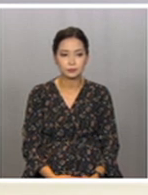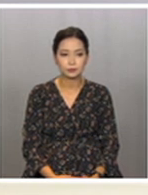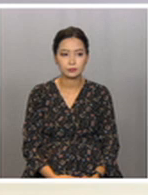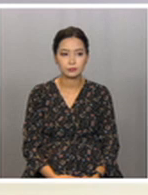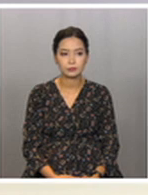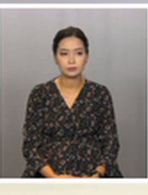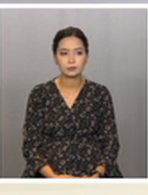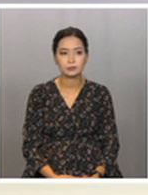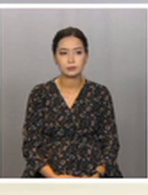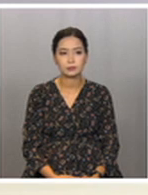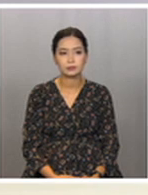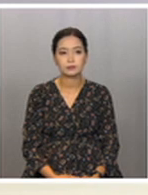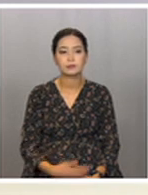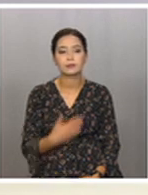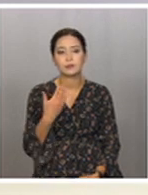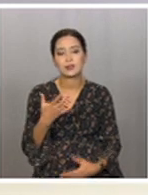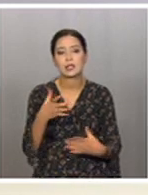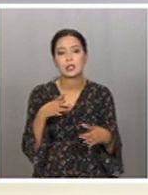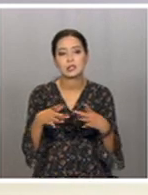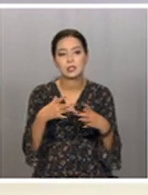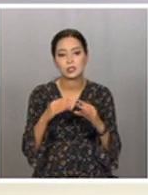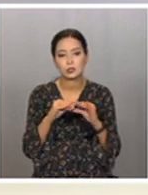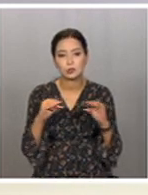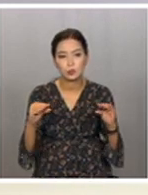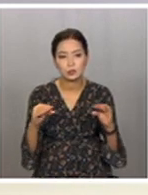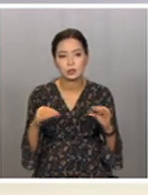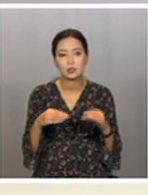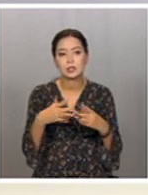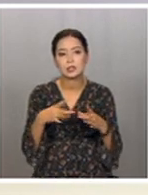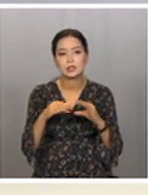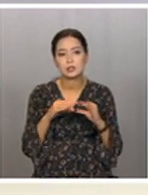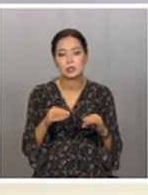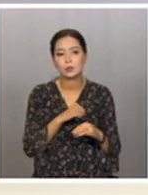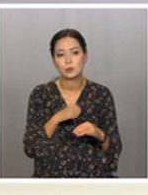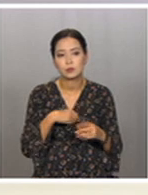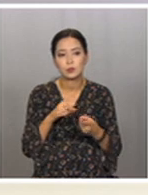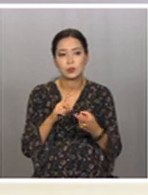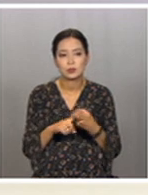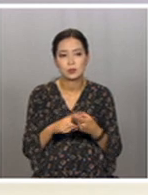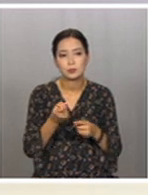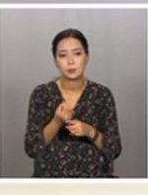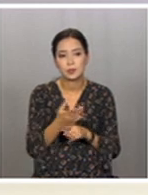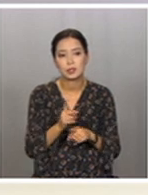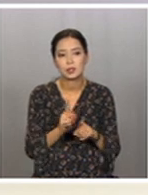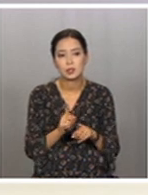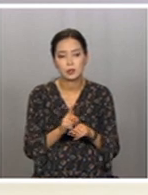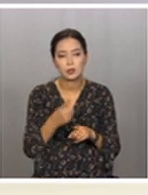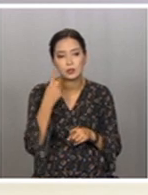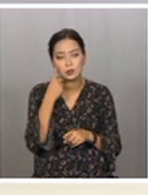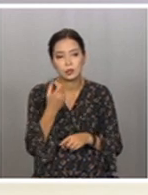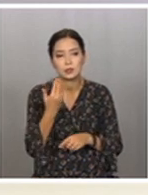Келесі құрылғы – қатқыл диск. Қатқыл диск өзара байланысқан бірнеше дискілерден